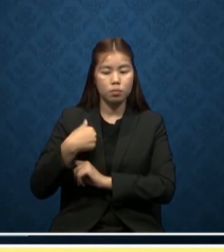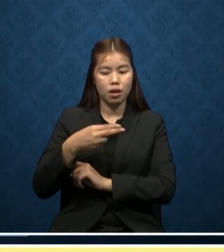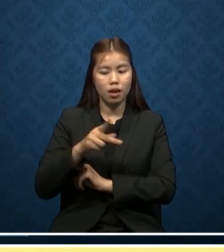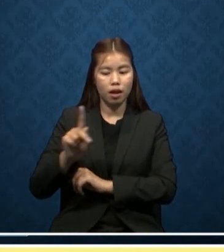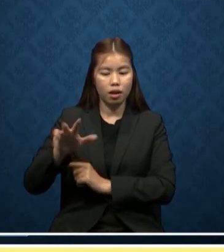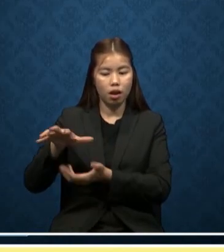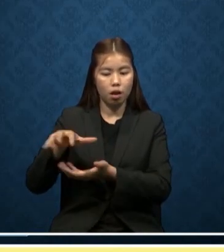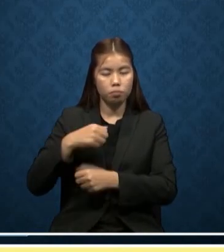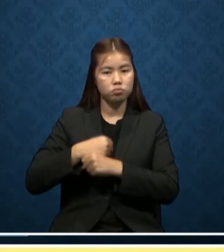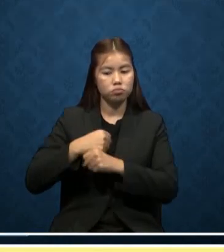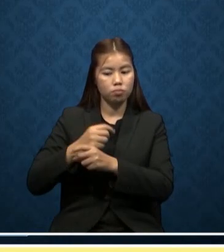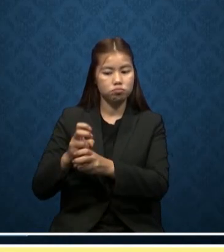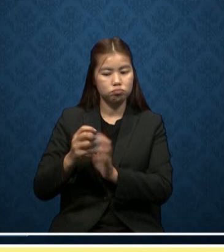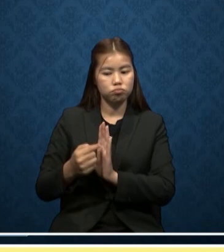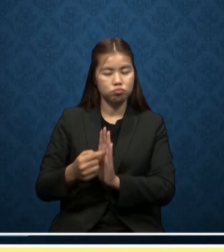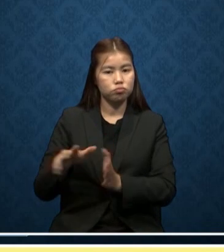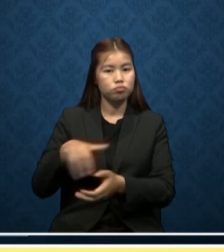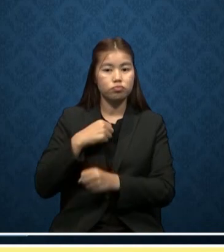แม้จะมีพระ